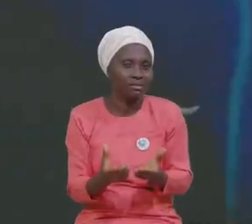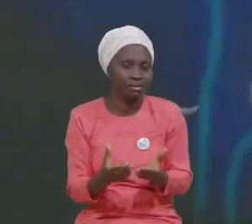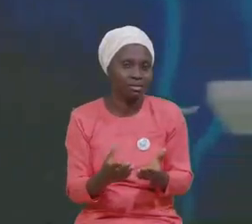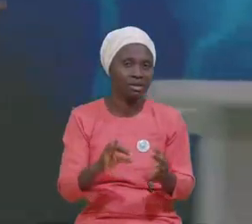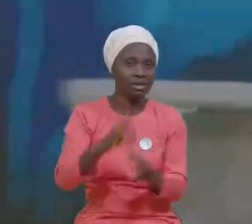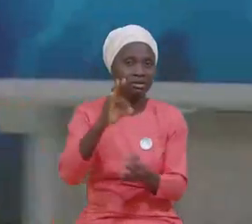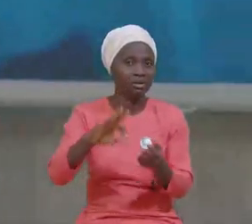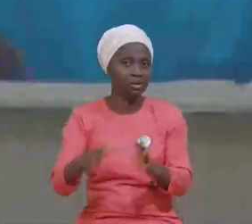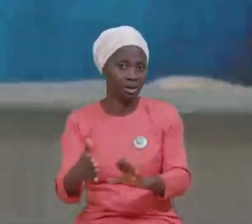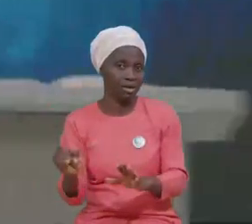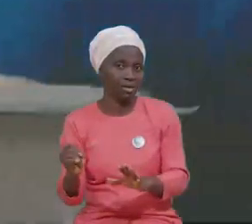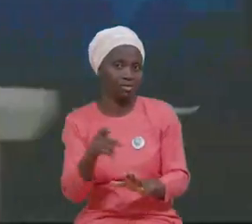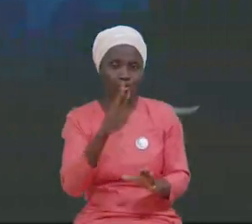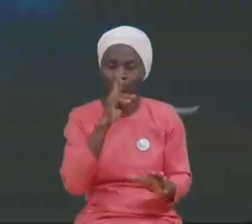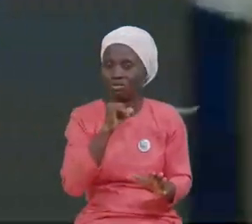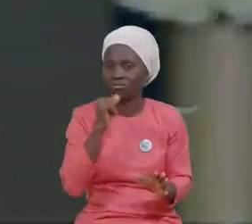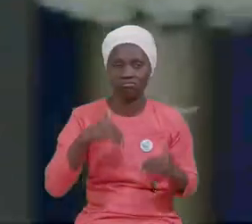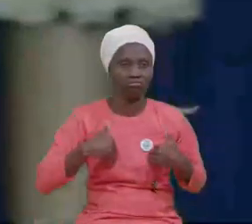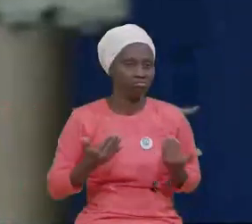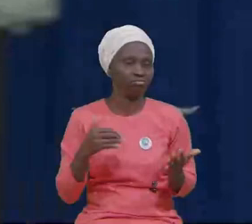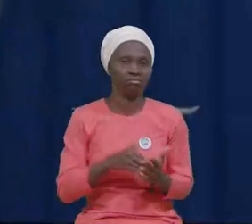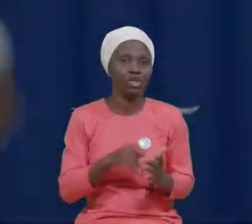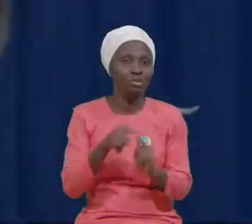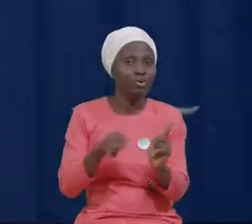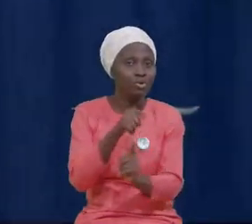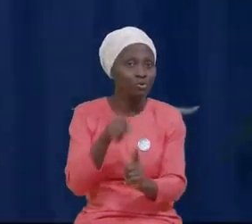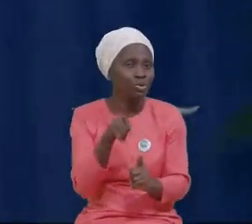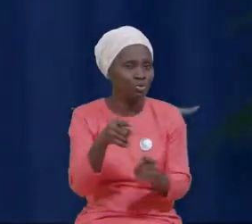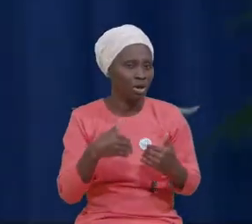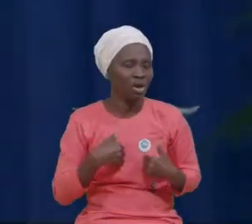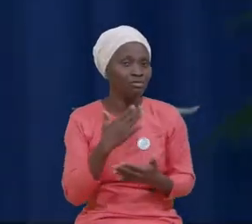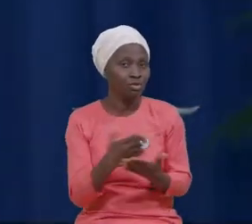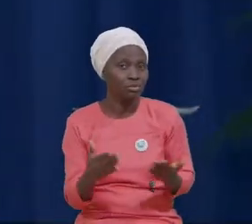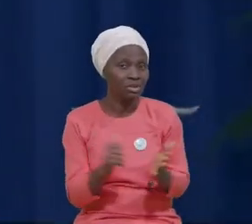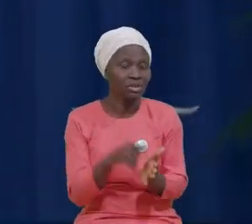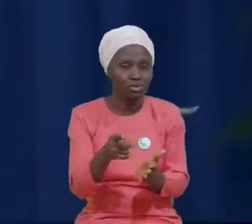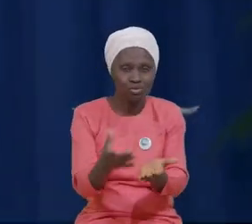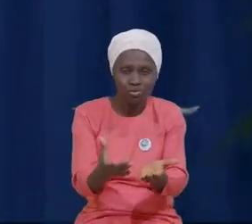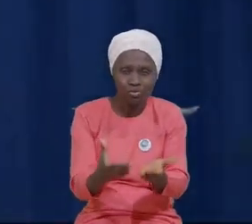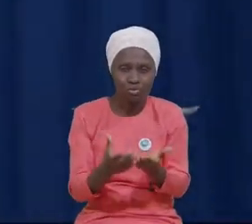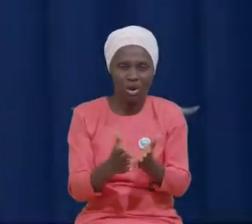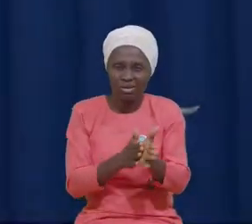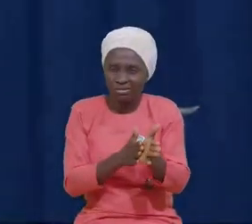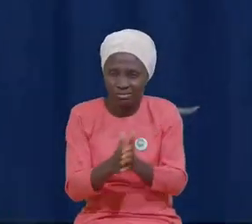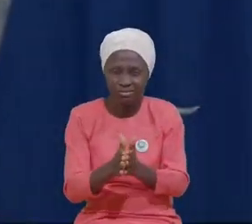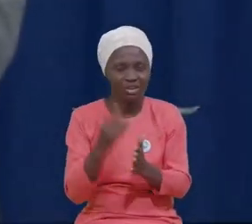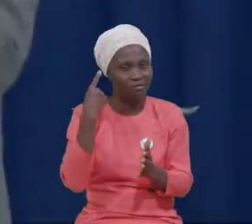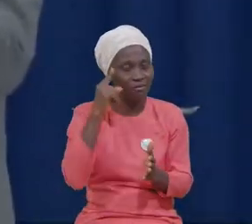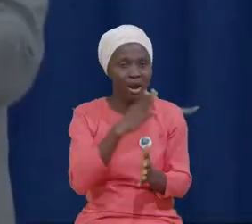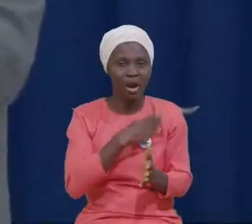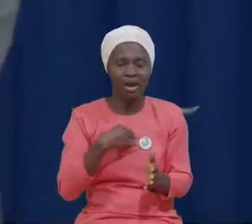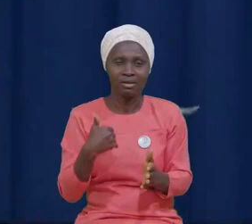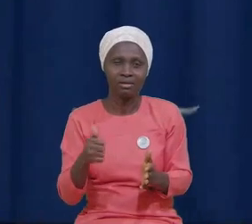un jeune. Mais quand tu as quelque chose qui soupire en toi, un objectif que tu